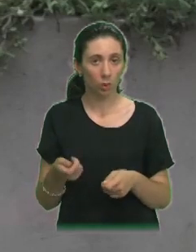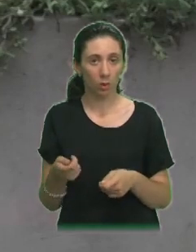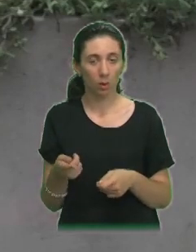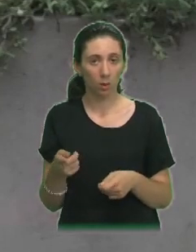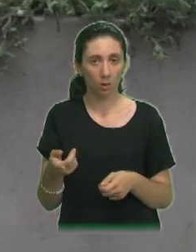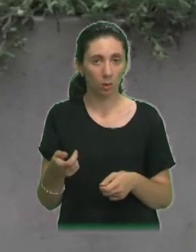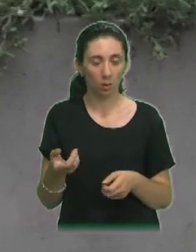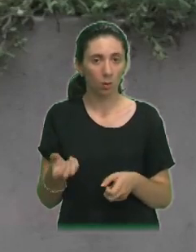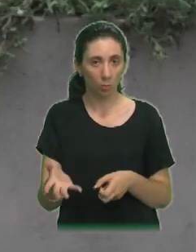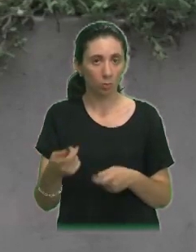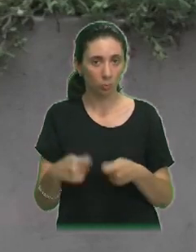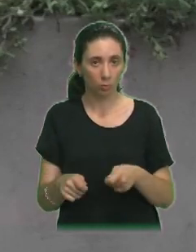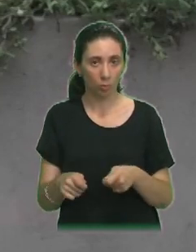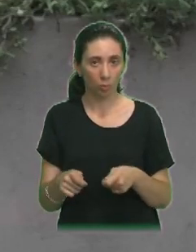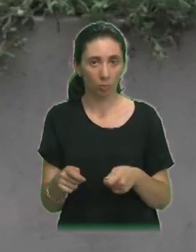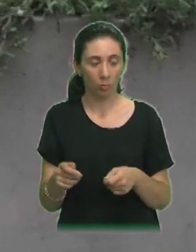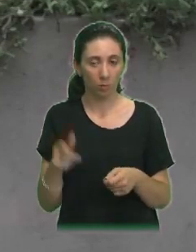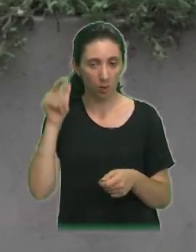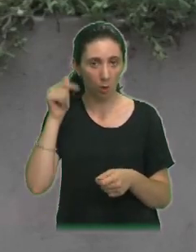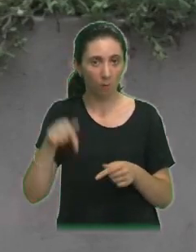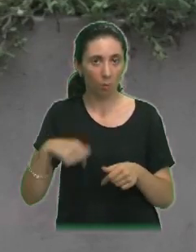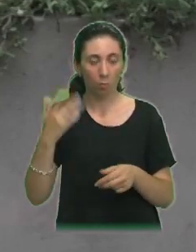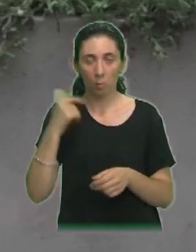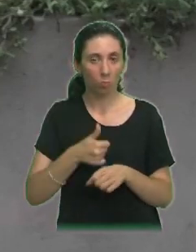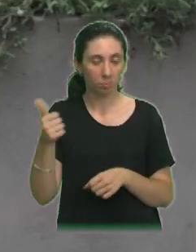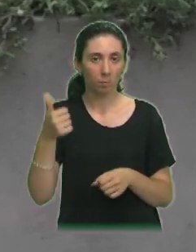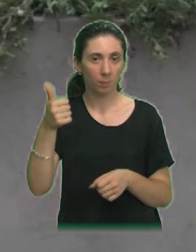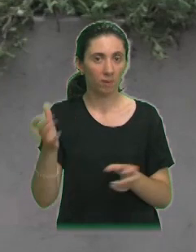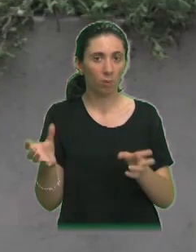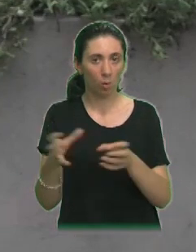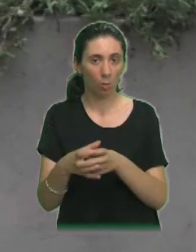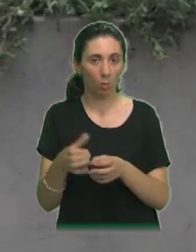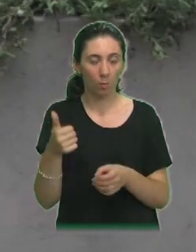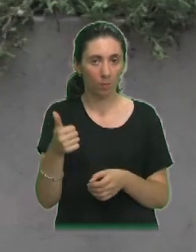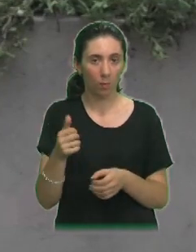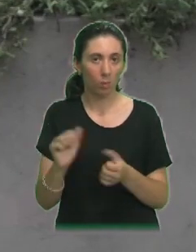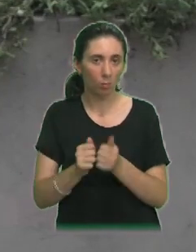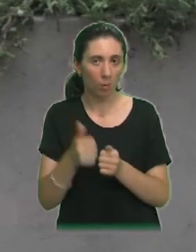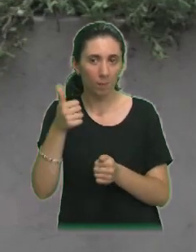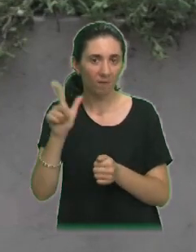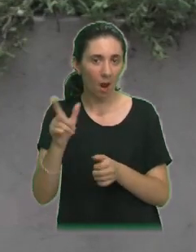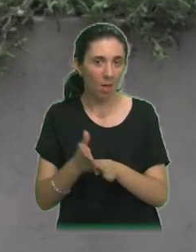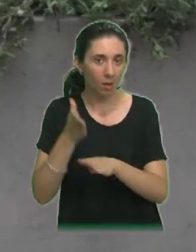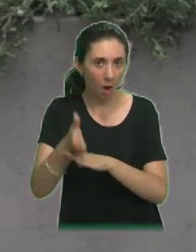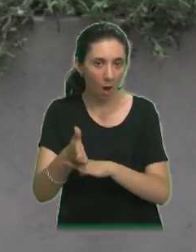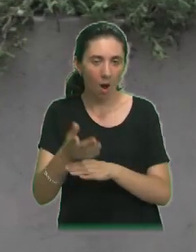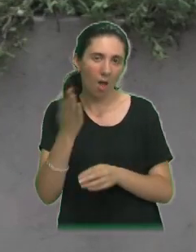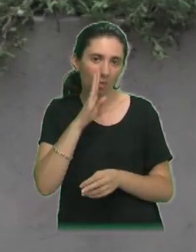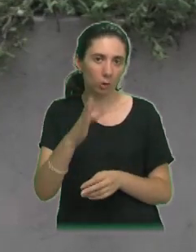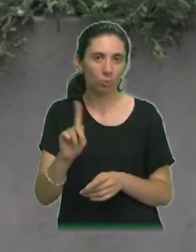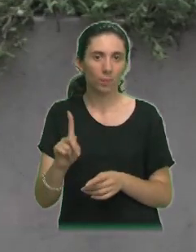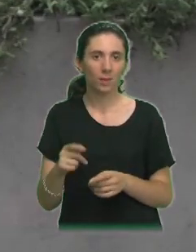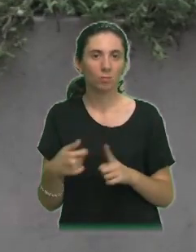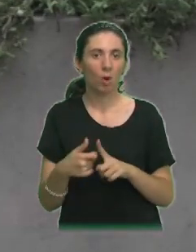Karlovac. Kuglaški klub Karlovac ove sezone je bio fantastičan, svoje prvo mjesto u skupini, borili smo se